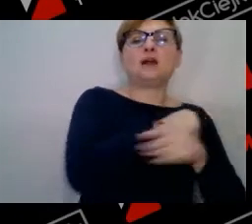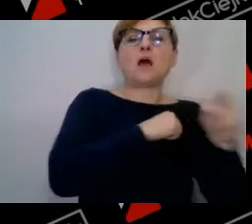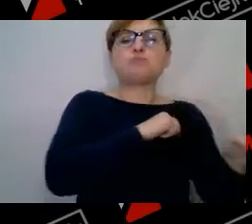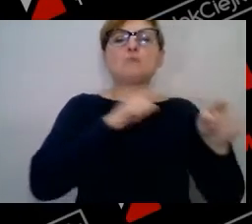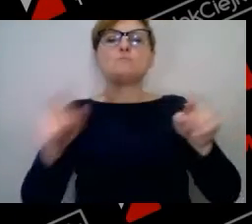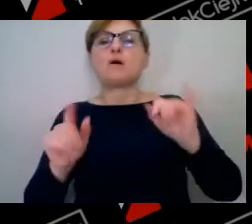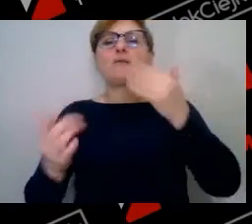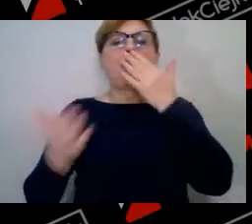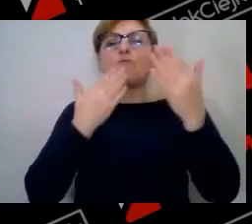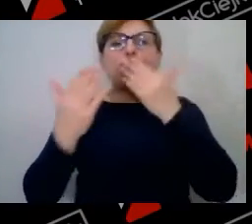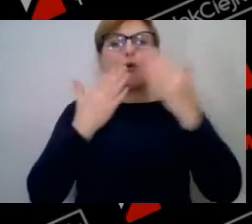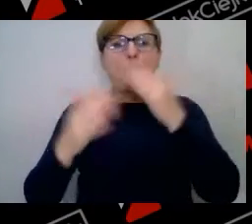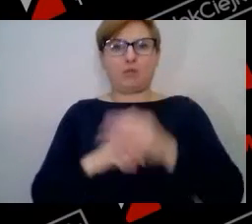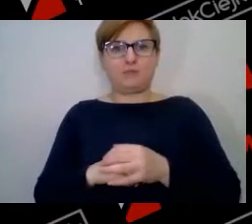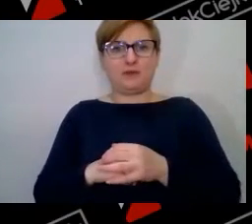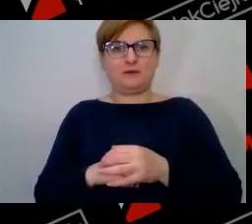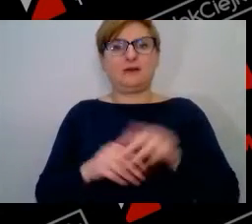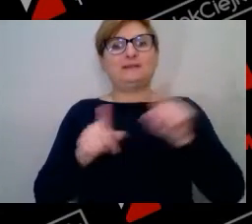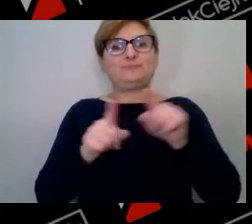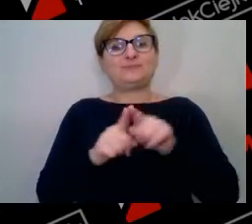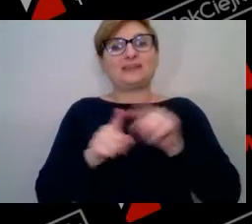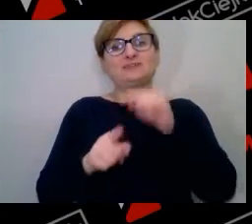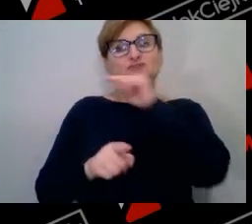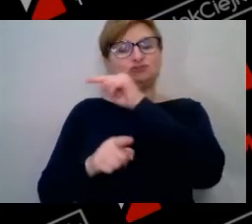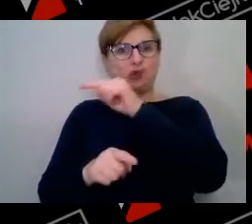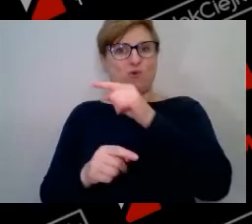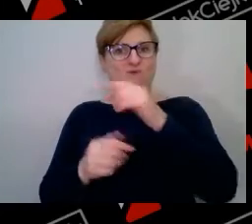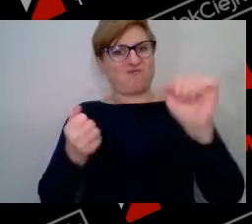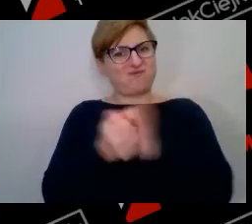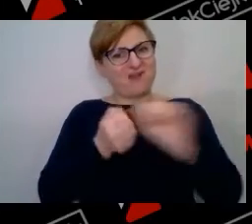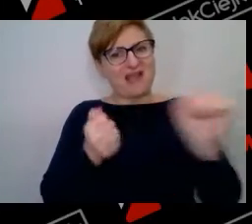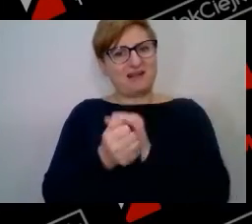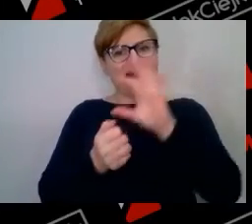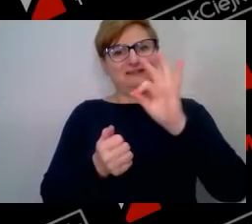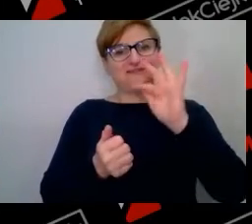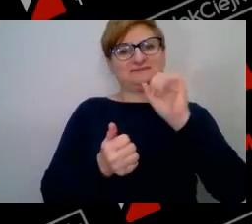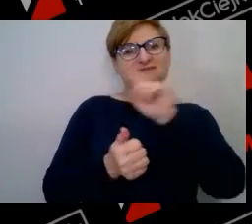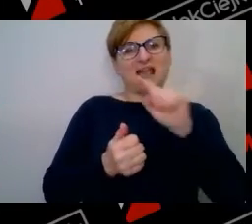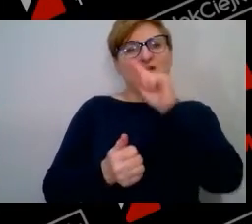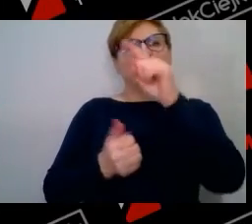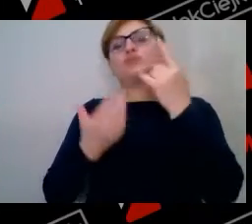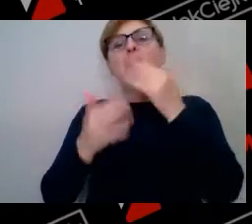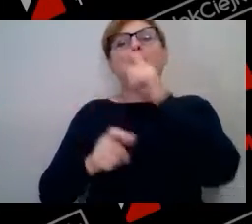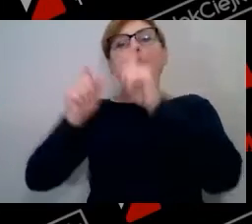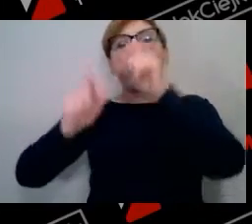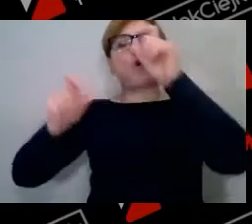Walka z tak zwaną rotacją stażystów również jest kluczowa. Ilość stażystów w firmie powinna być regulowana